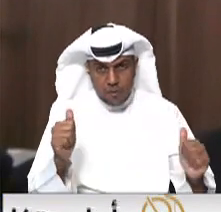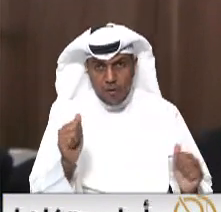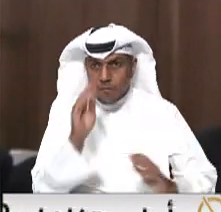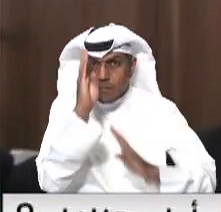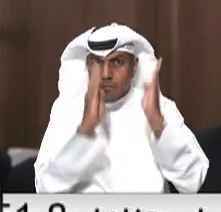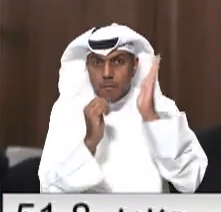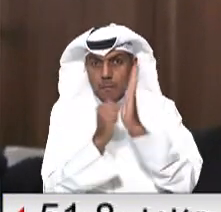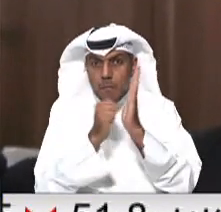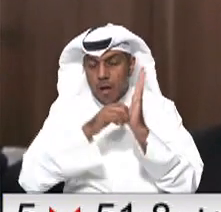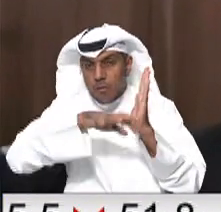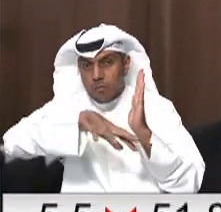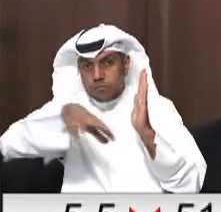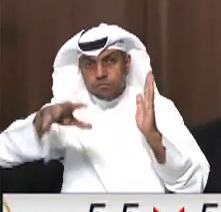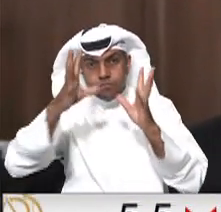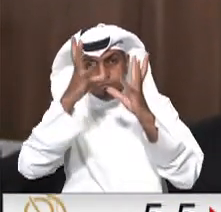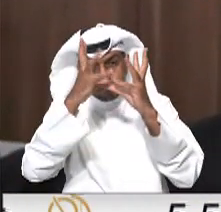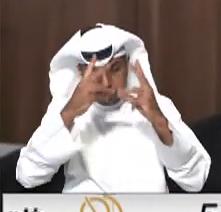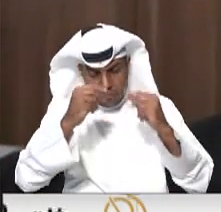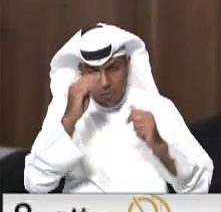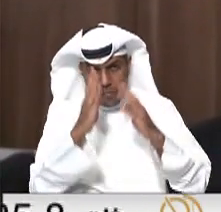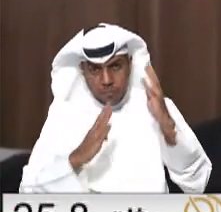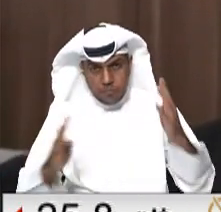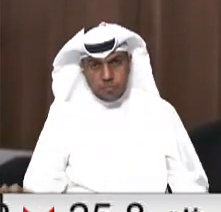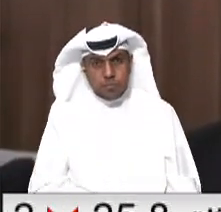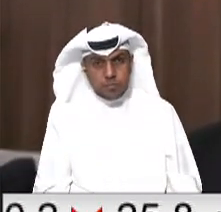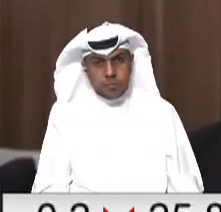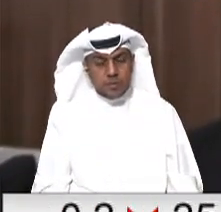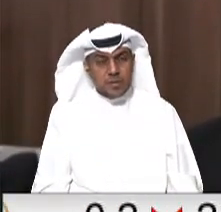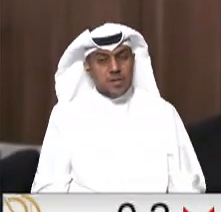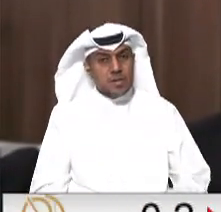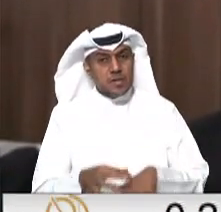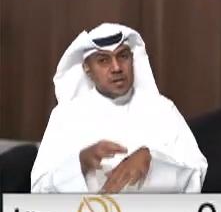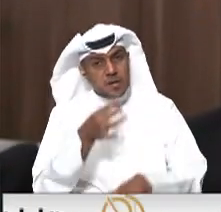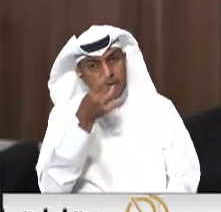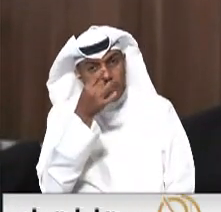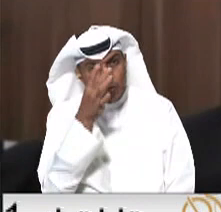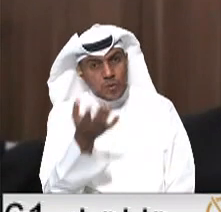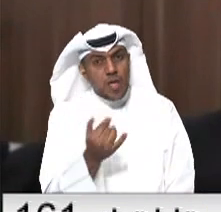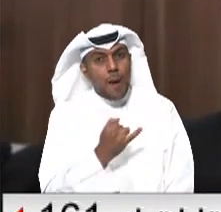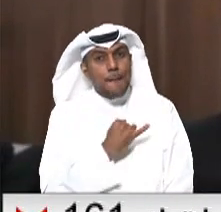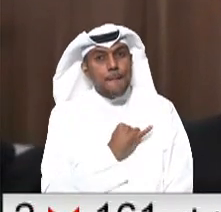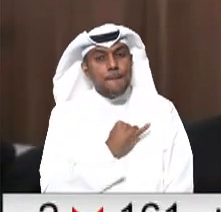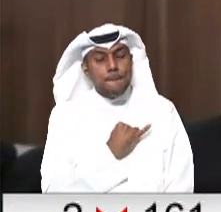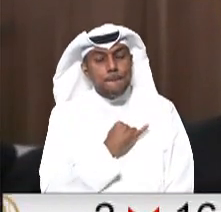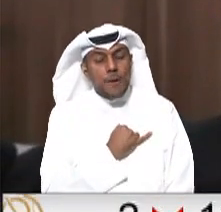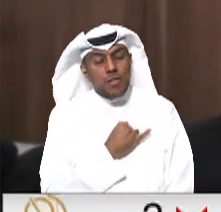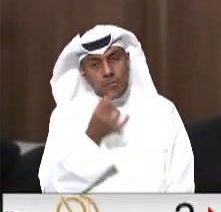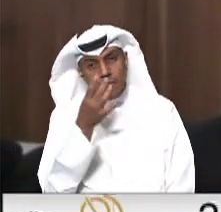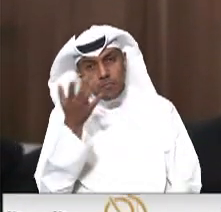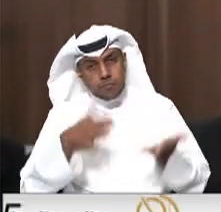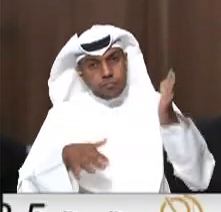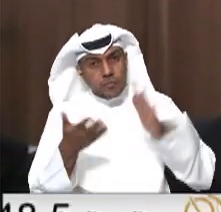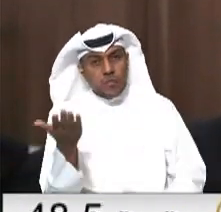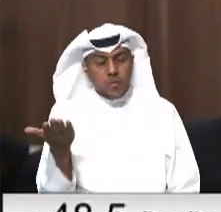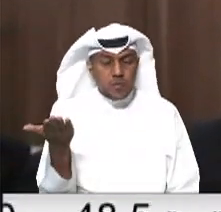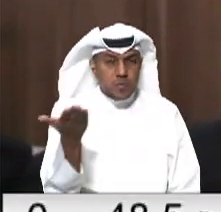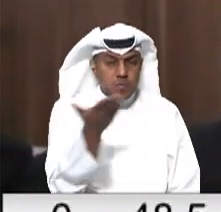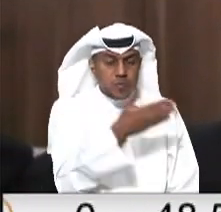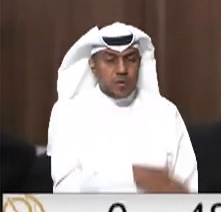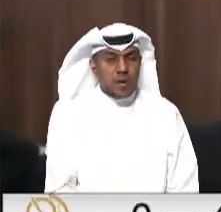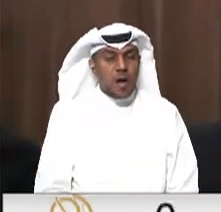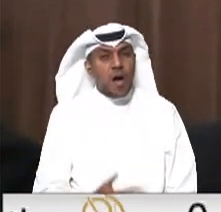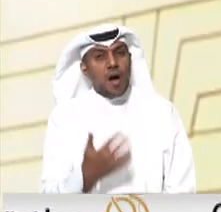طبعا أعداد الضحايا ما بين المدنيين بارتفاع متسارع، يعني اقترب من 1000